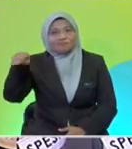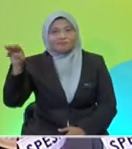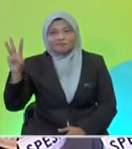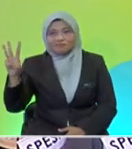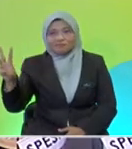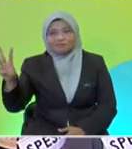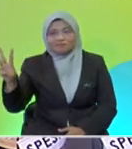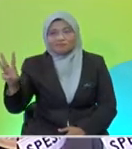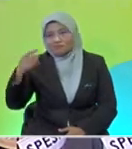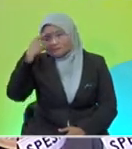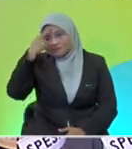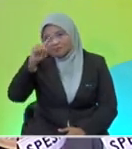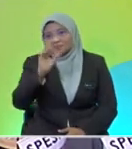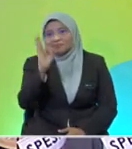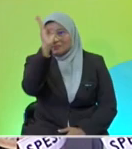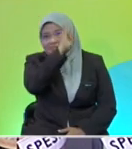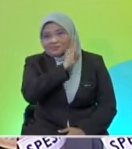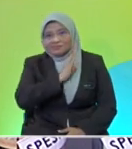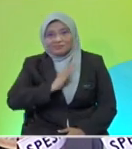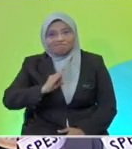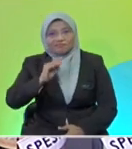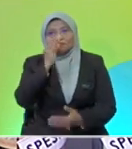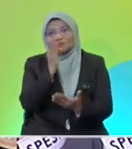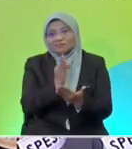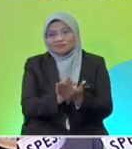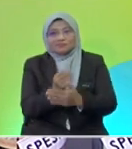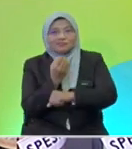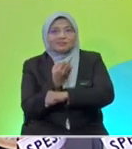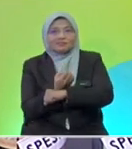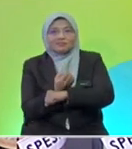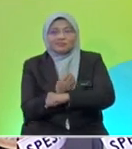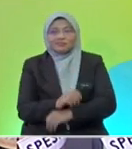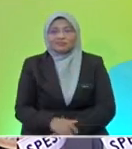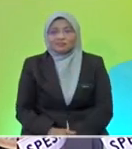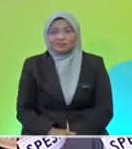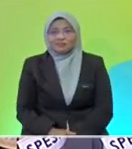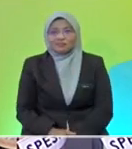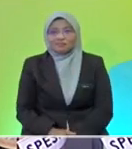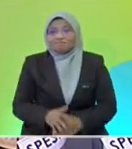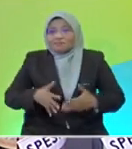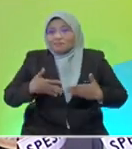untuk Sofia tanya Baiklah Cikgu jadi bahasa